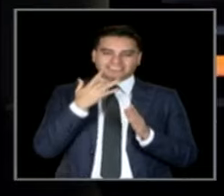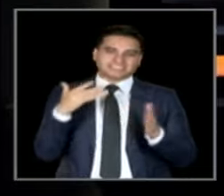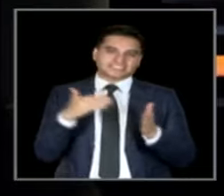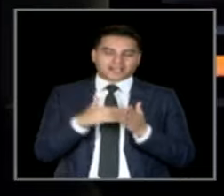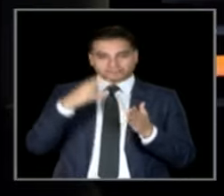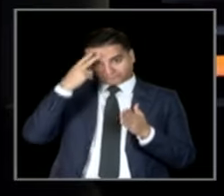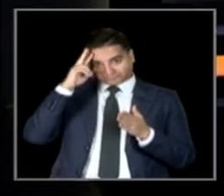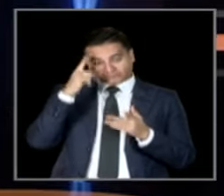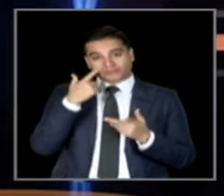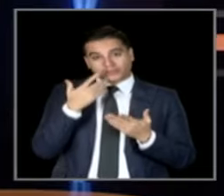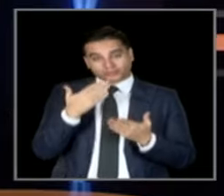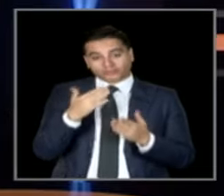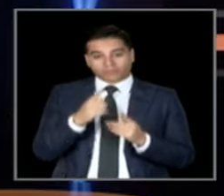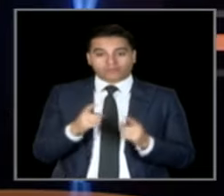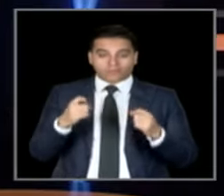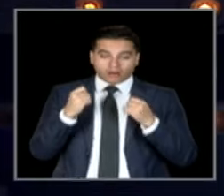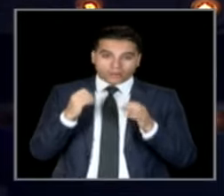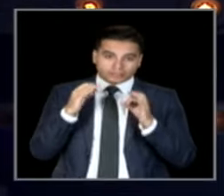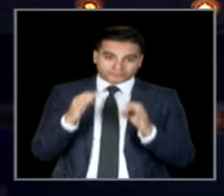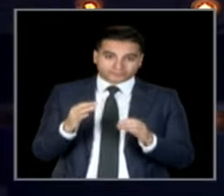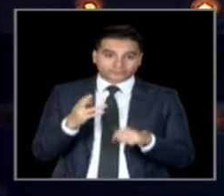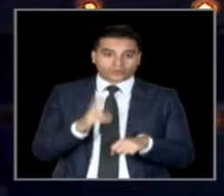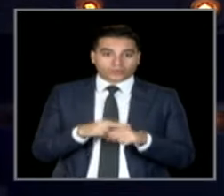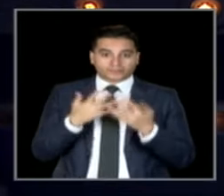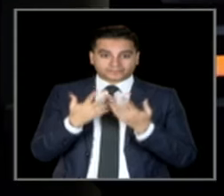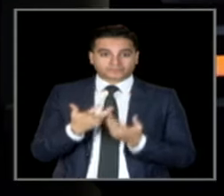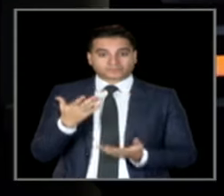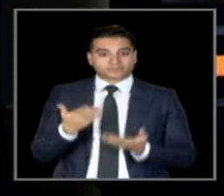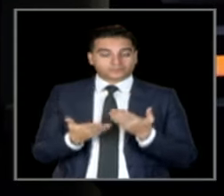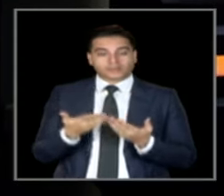فاينل. طبعاً مباراة قوية والنتيجة